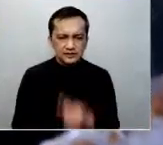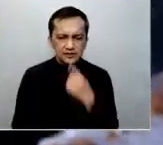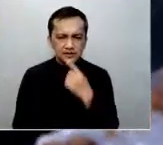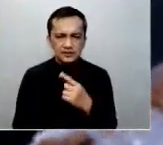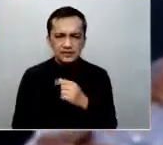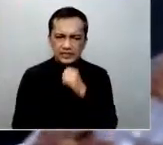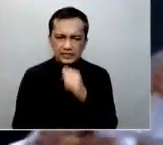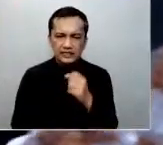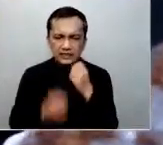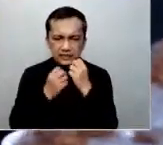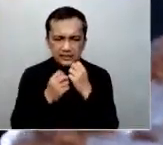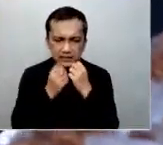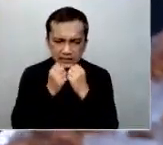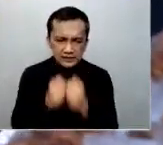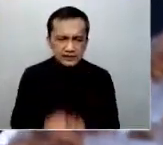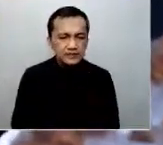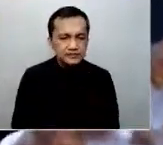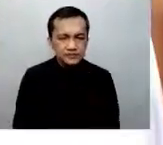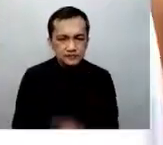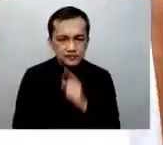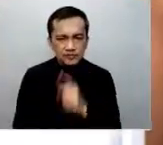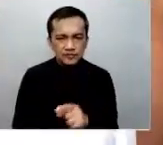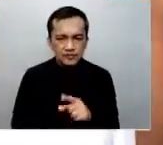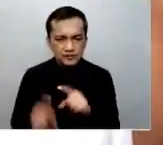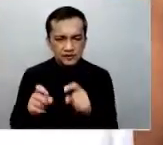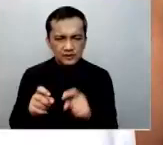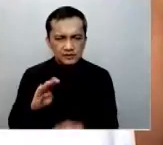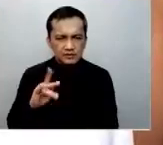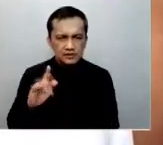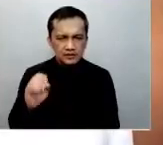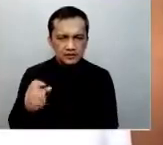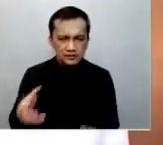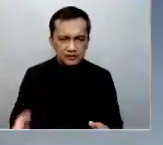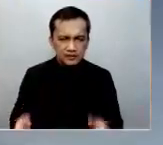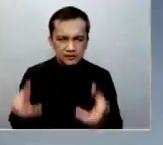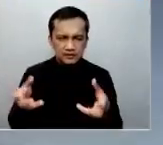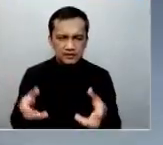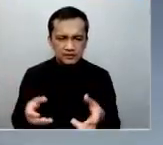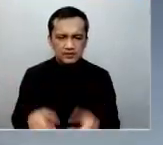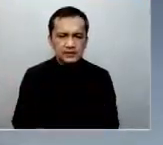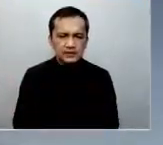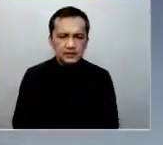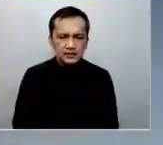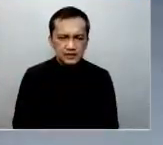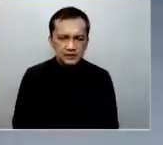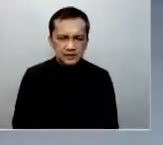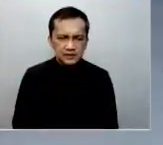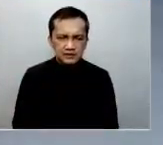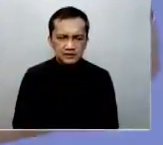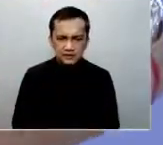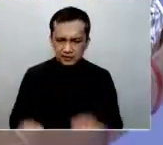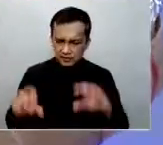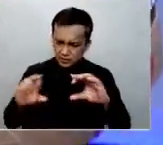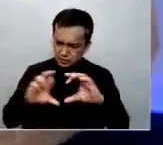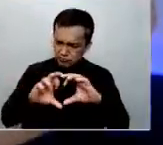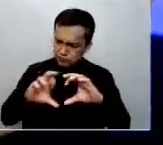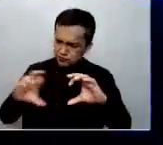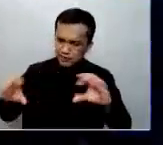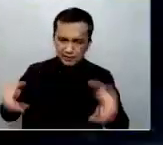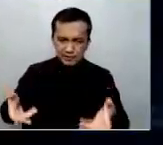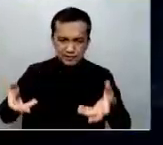tinipid. Actually, pag tinest natin yung bilao niya, makikita nyo, mataas yung height niya. Ibig sabihin, wala siyang toppings. Mabigat.